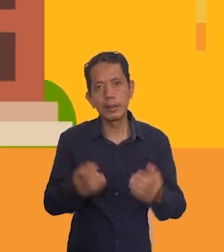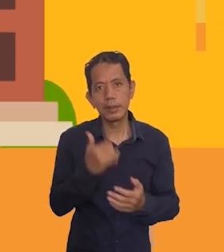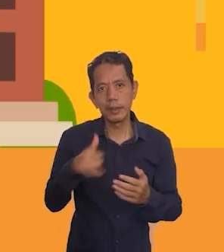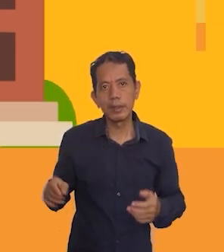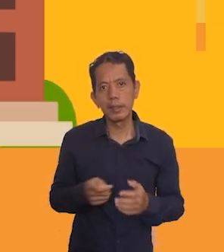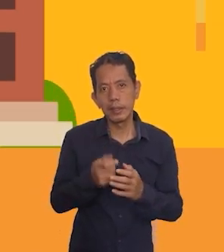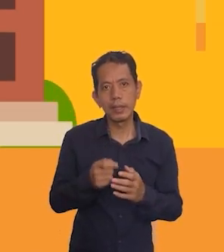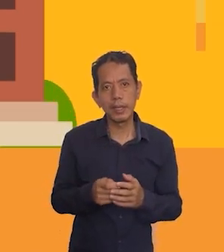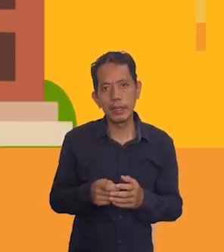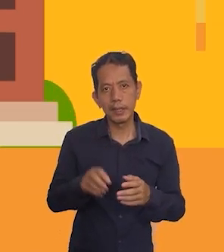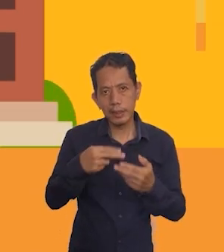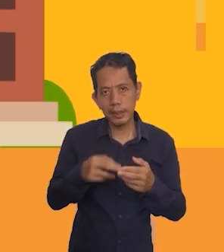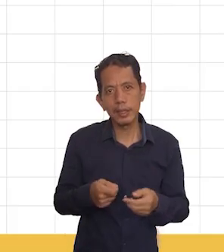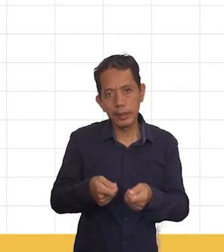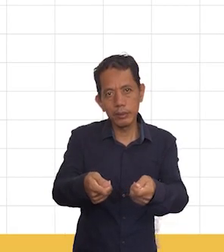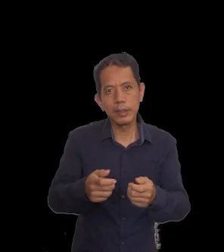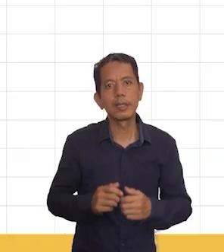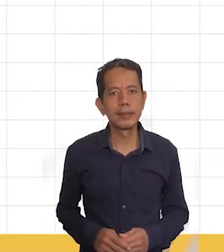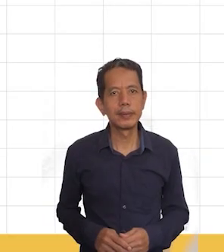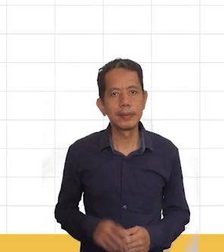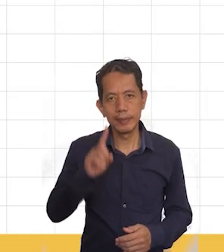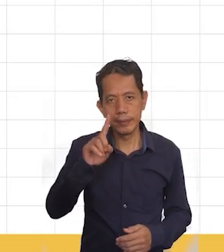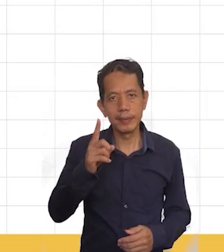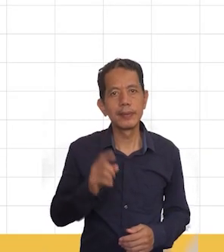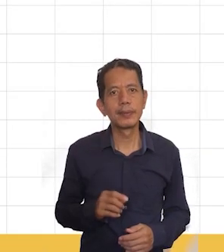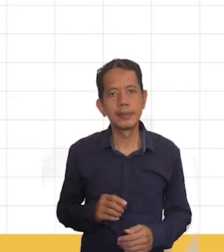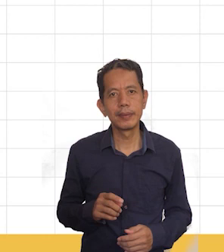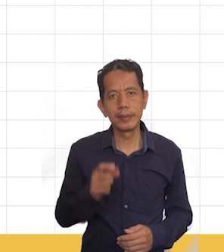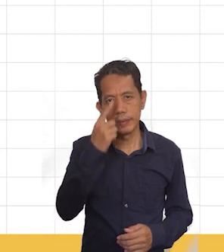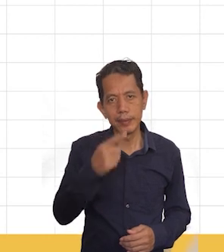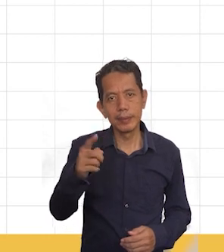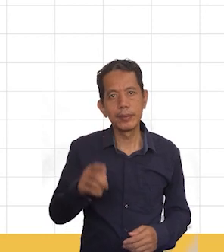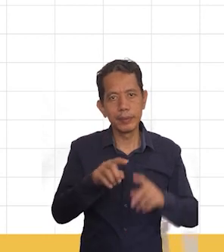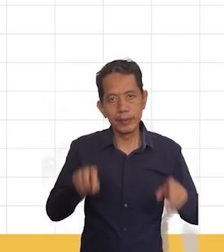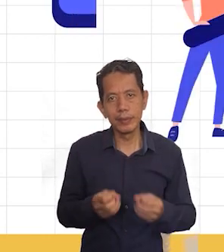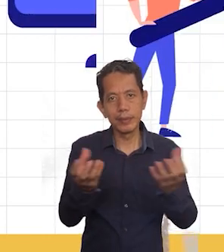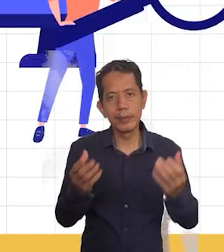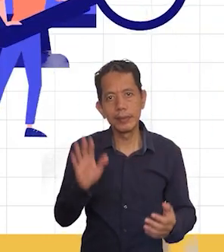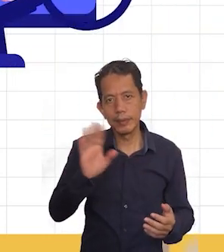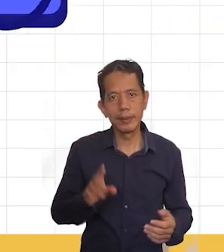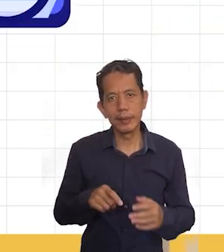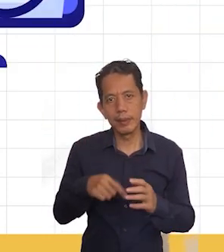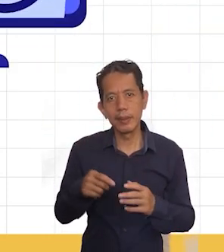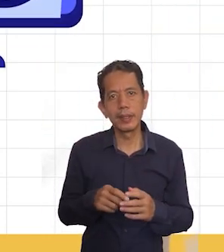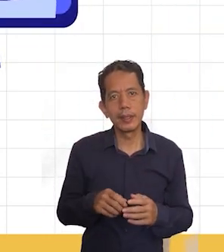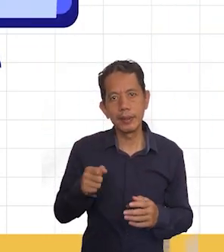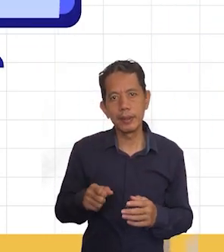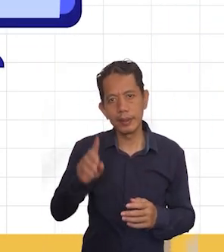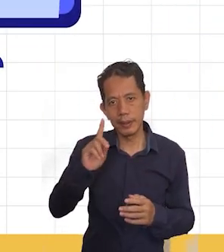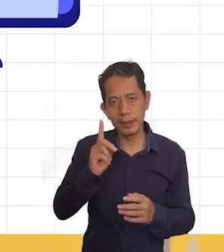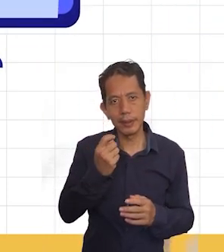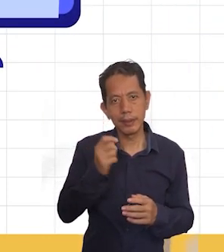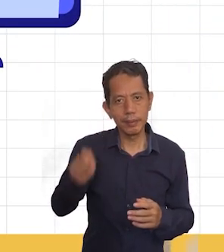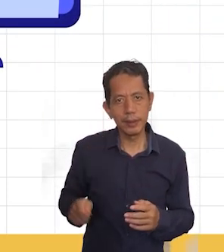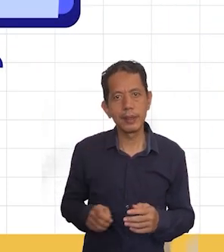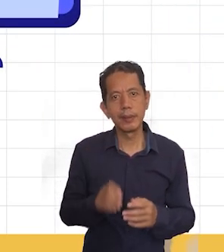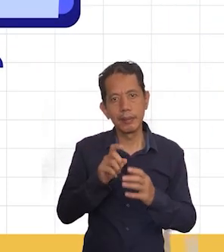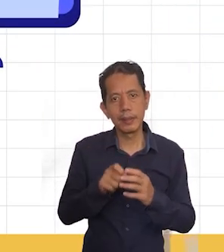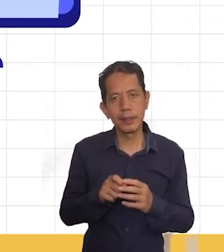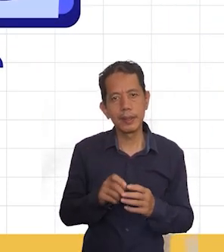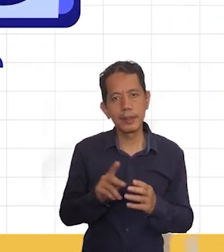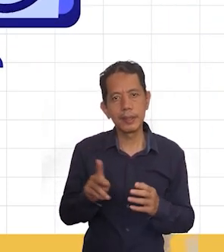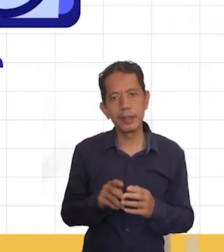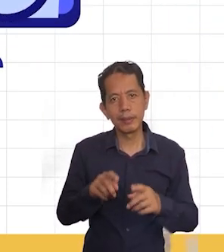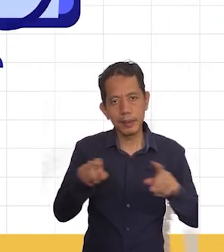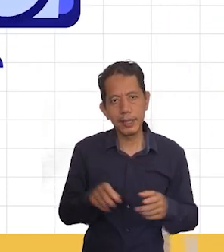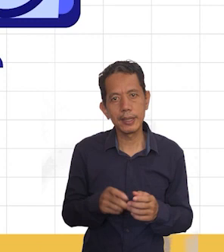yang telah rekan-rekan ajukan. Pertama, untuk surat keterangan tidak pernah sebagai terpidana. Persyaratan